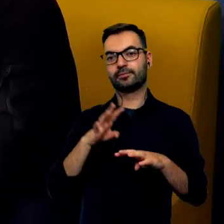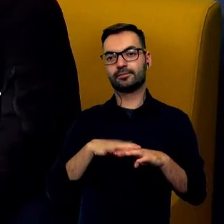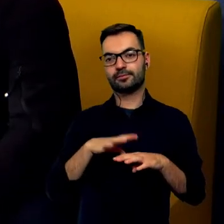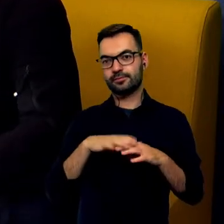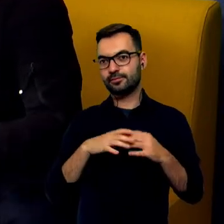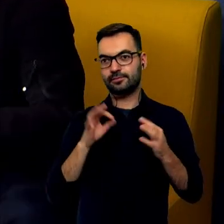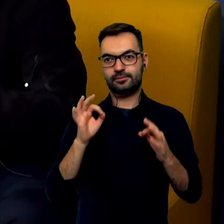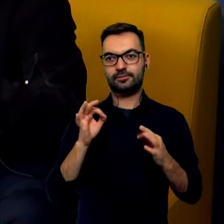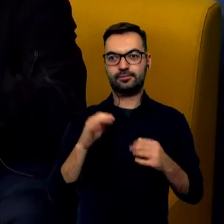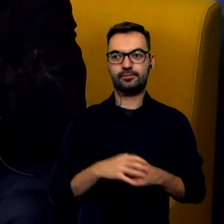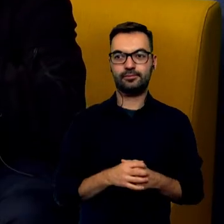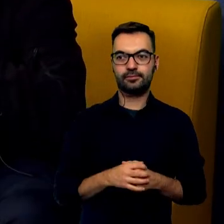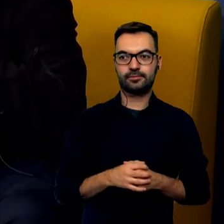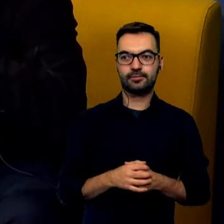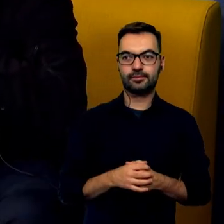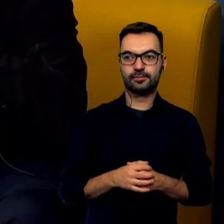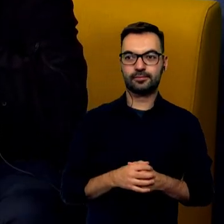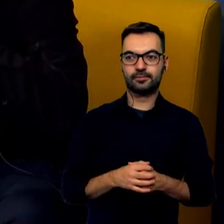stosunek. Dzisiaj